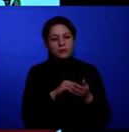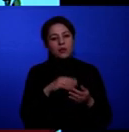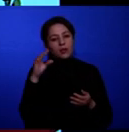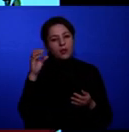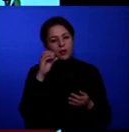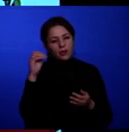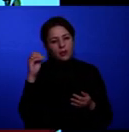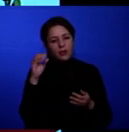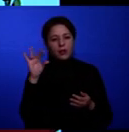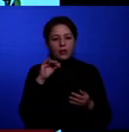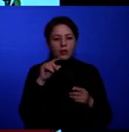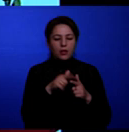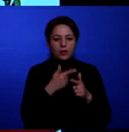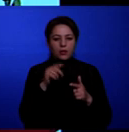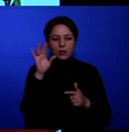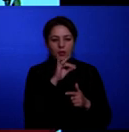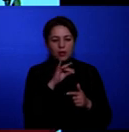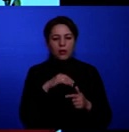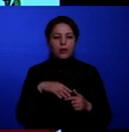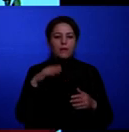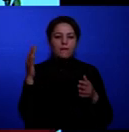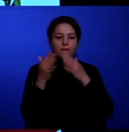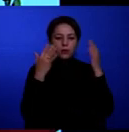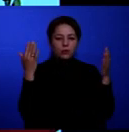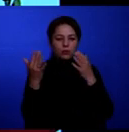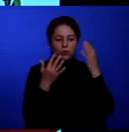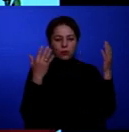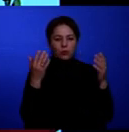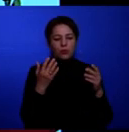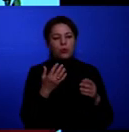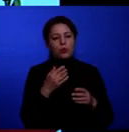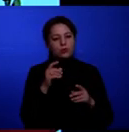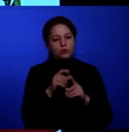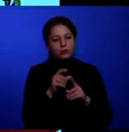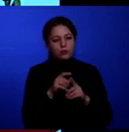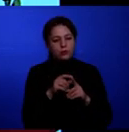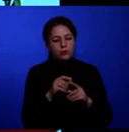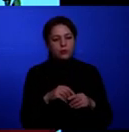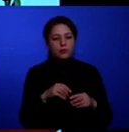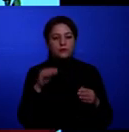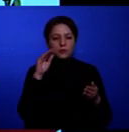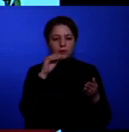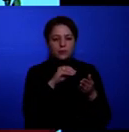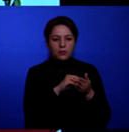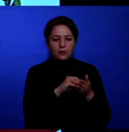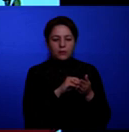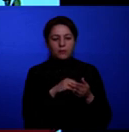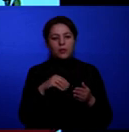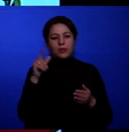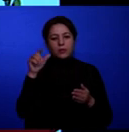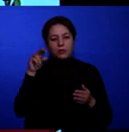подобрать проверочное слово ветру образовалась от слова ветер значит вставляем гласную